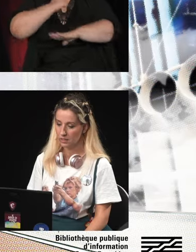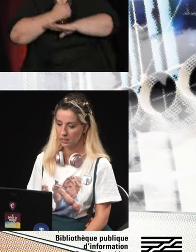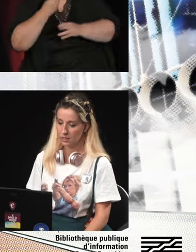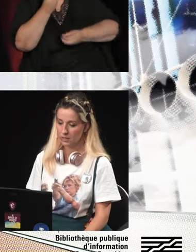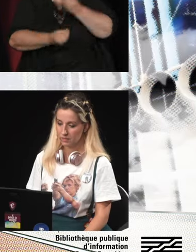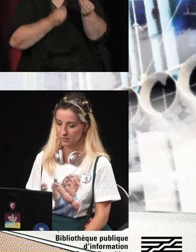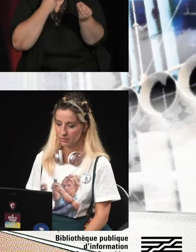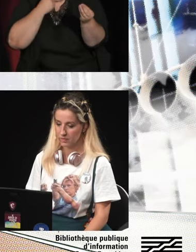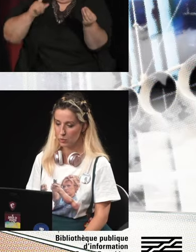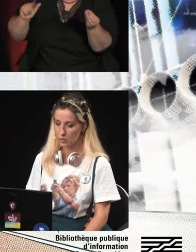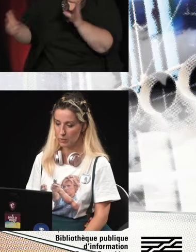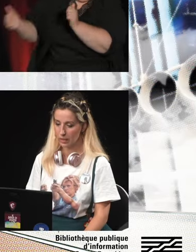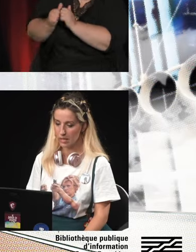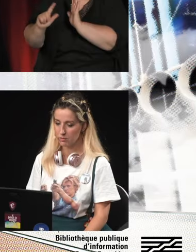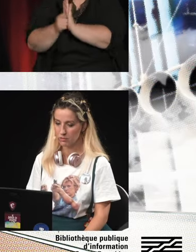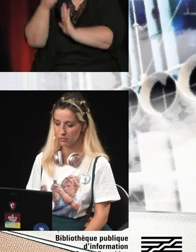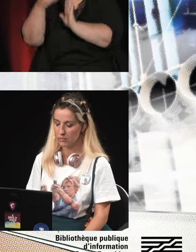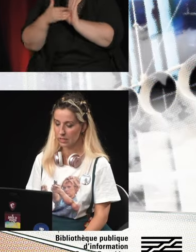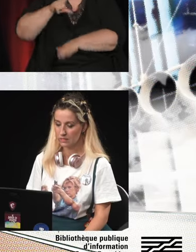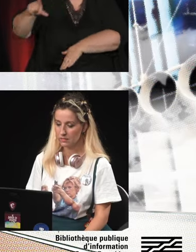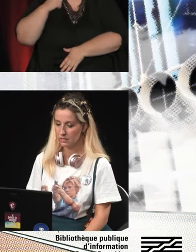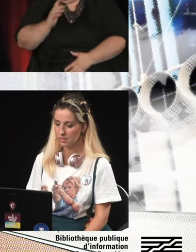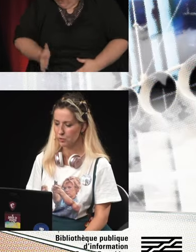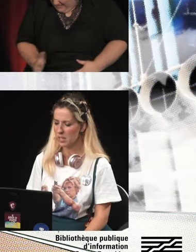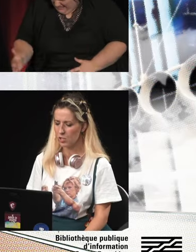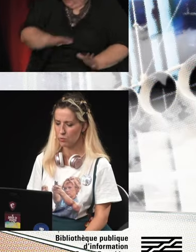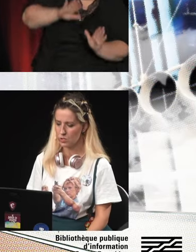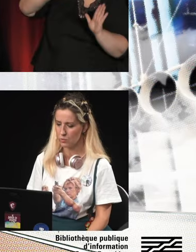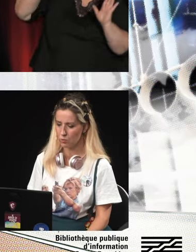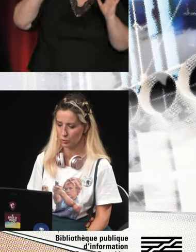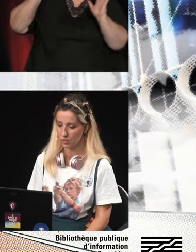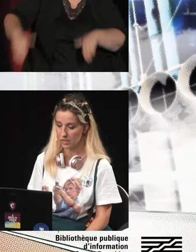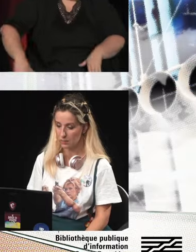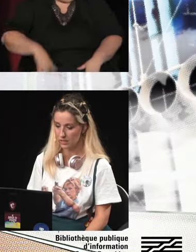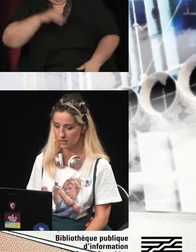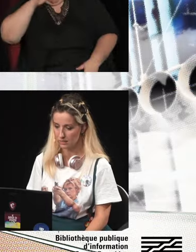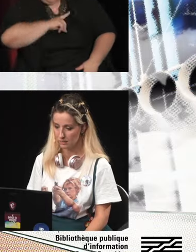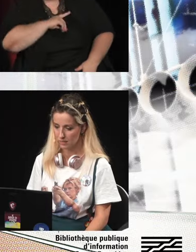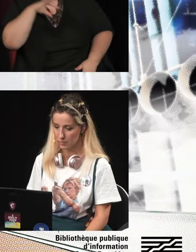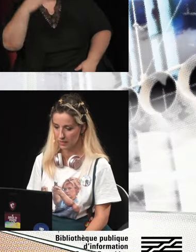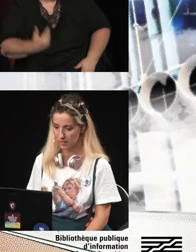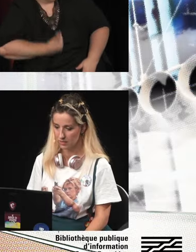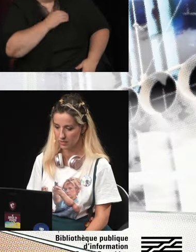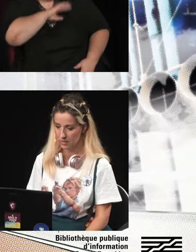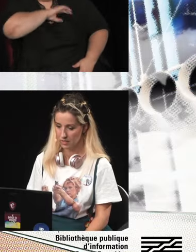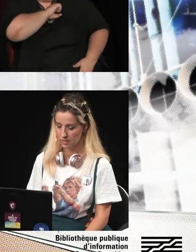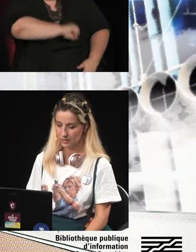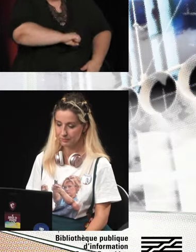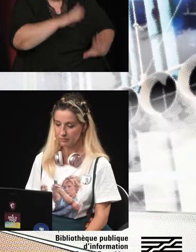là. Écoutez, c'est pas grave, on y va. C'est du damage boost, c'est sous contrôle. Hop là, c'est pas